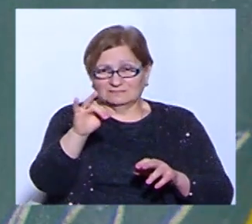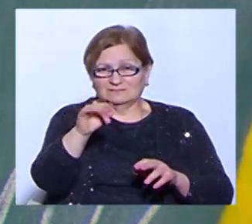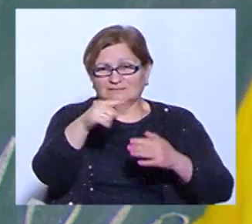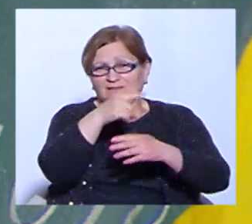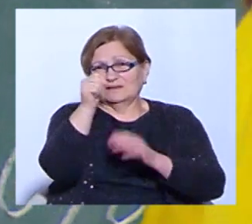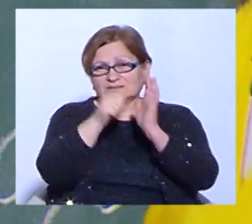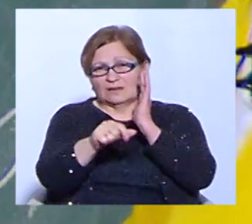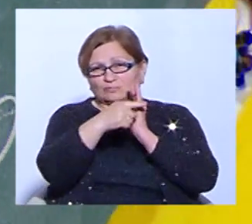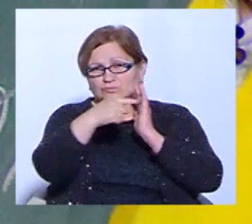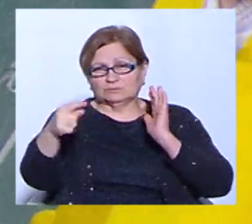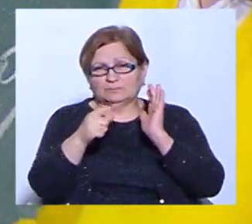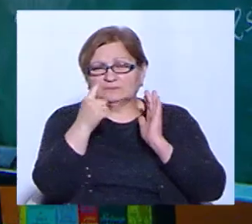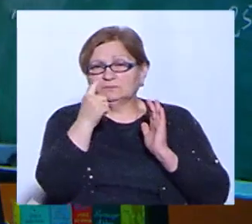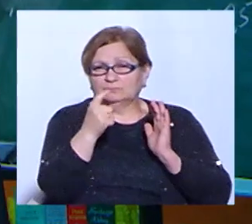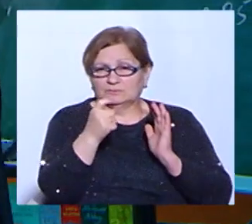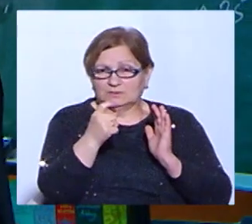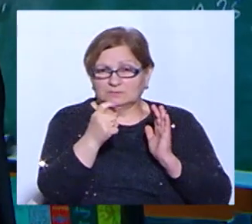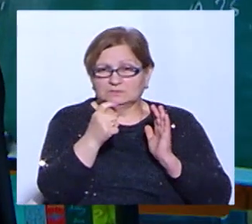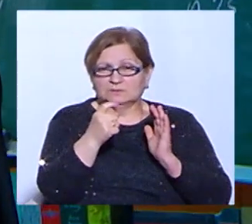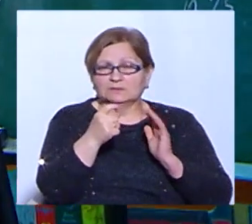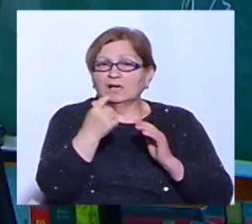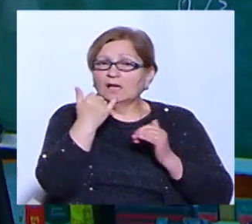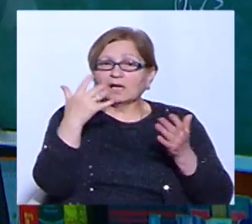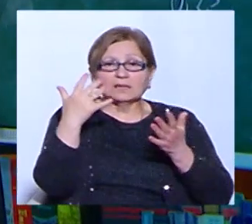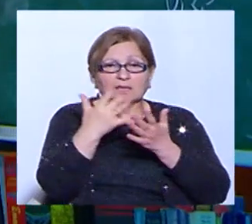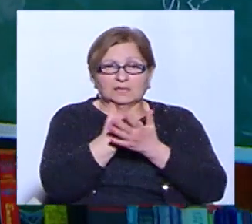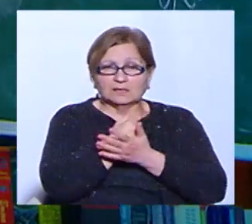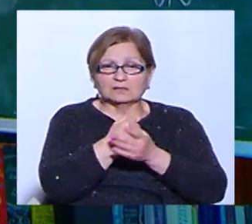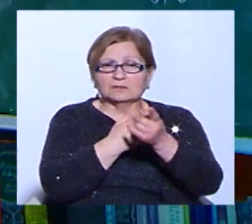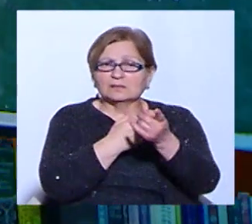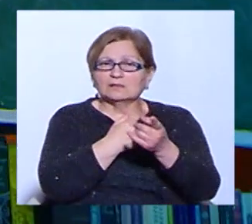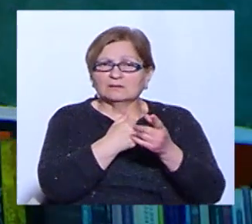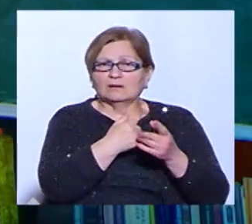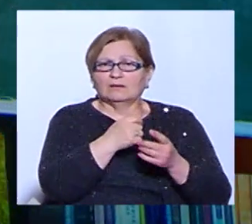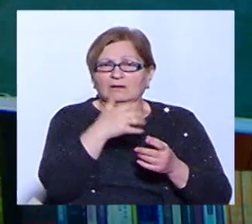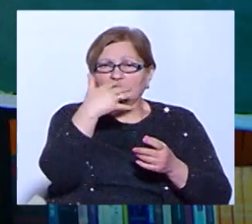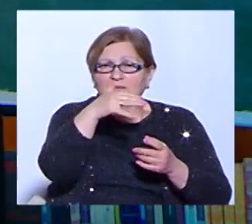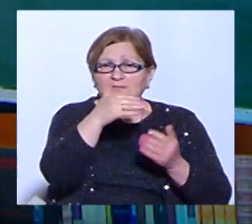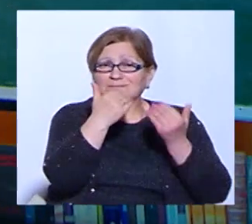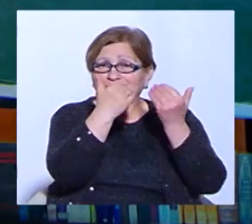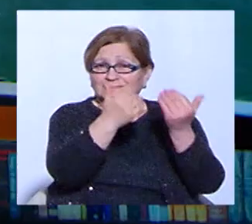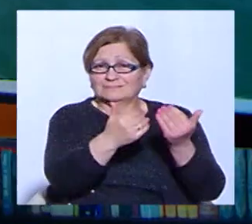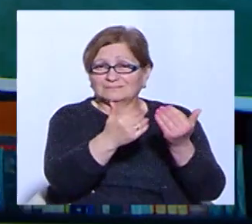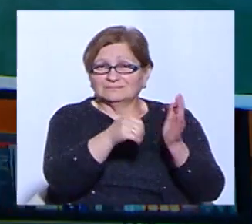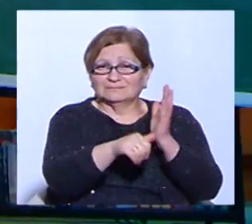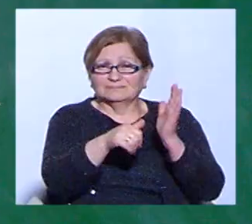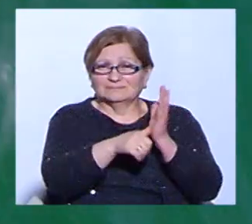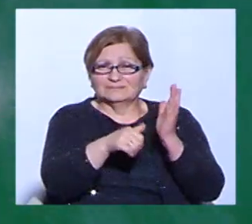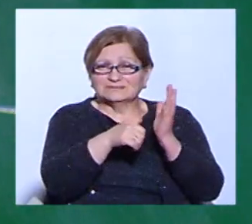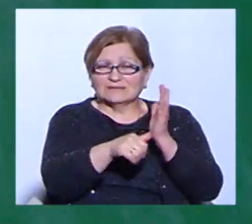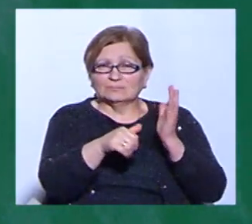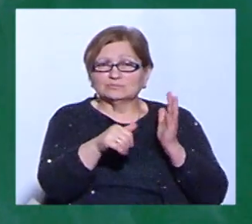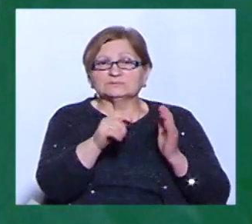100. ესე იგი, ვიპოვოთ 50-ის 60%, ნიშნავს ვიპოვოთ 50-ის 60